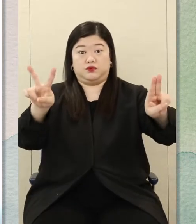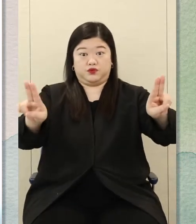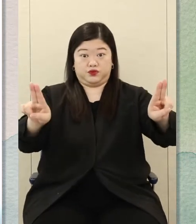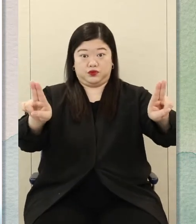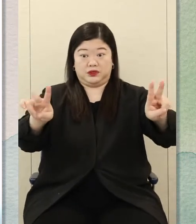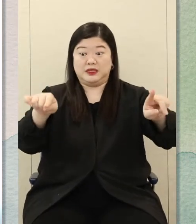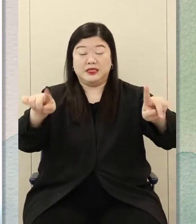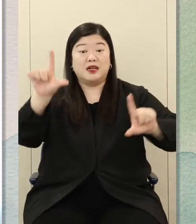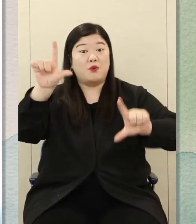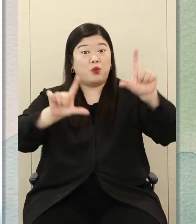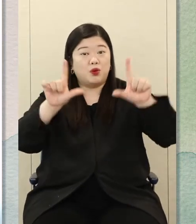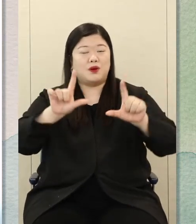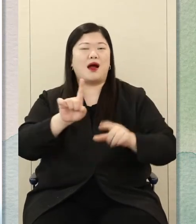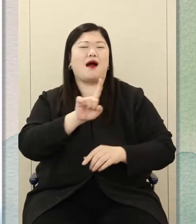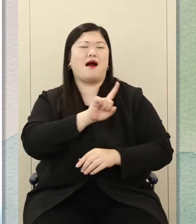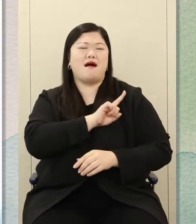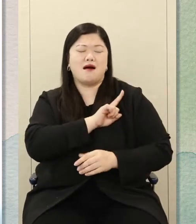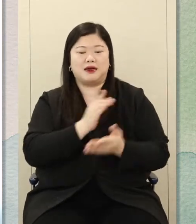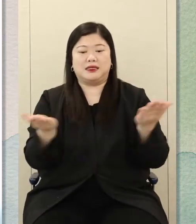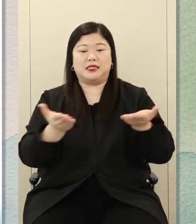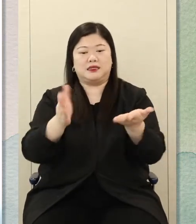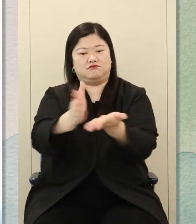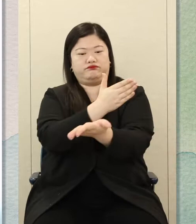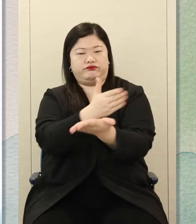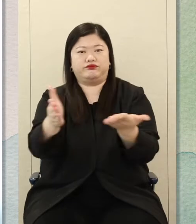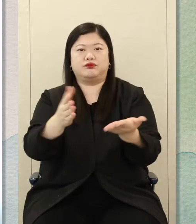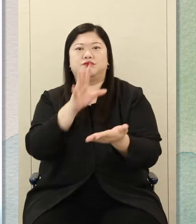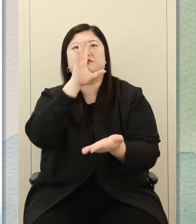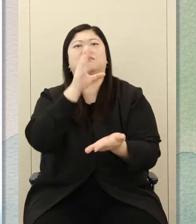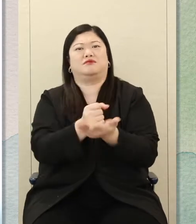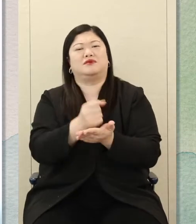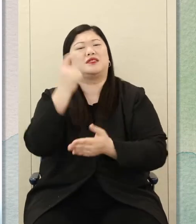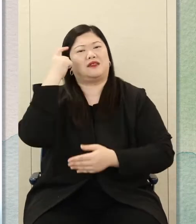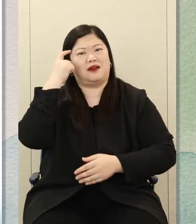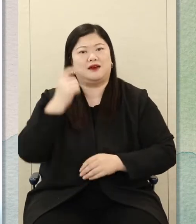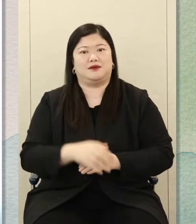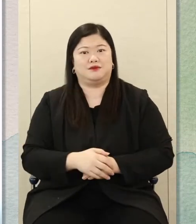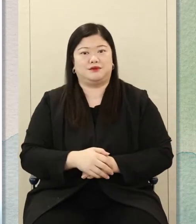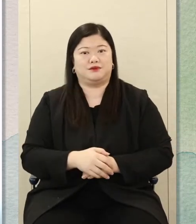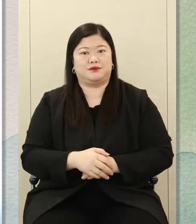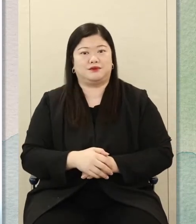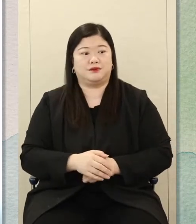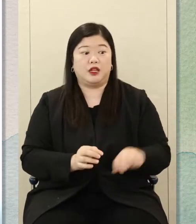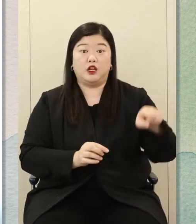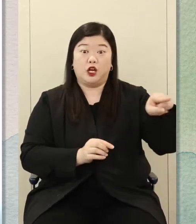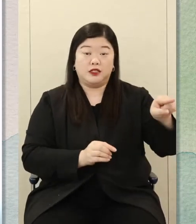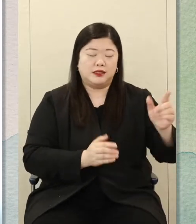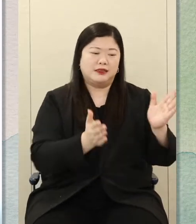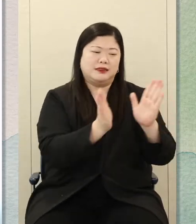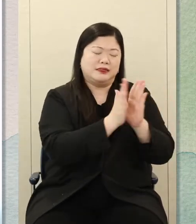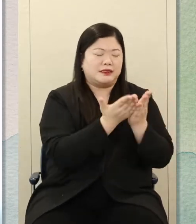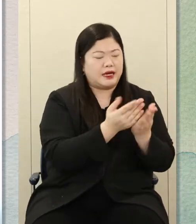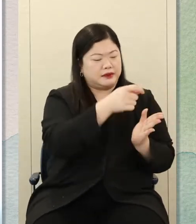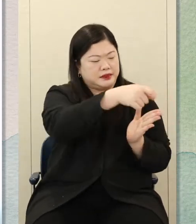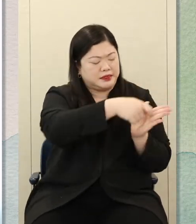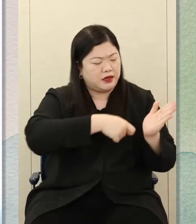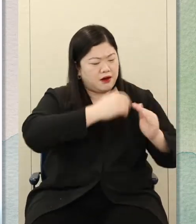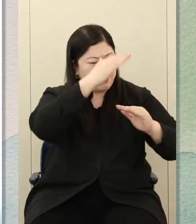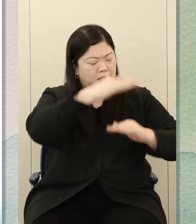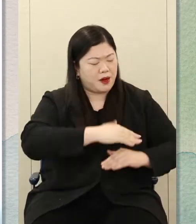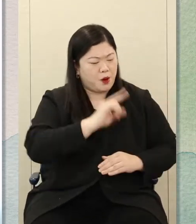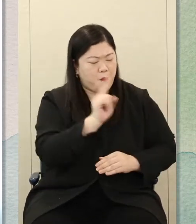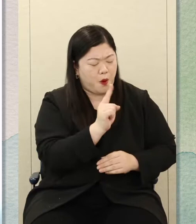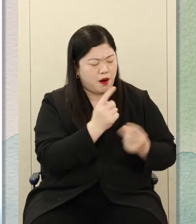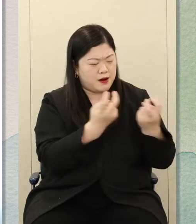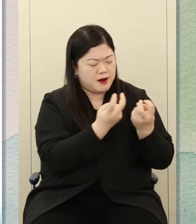가장 아름다운 분업이에요. 이게 이제 잘 되면 한쪽은 개발에만 막 이 고민하니까 점점점 좋은 책, 점점